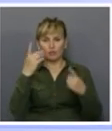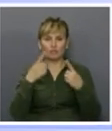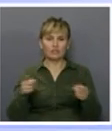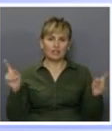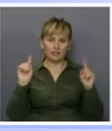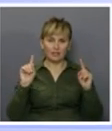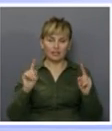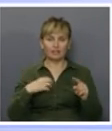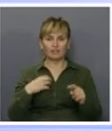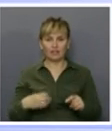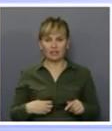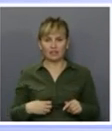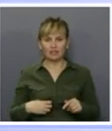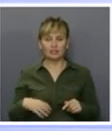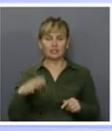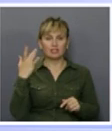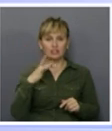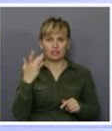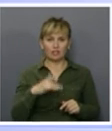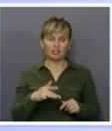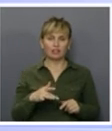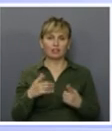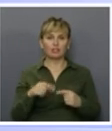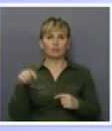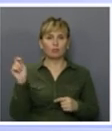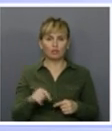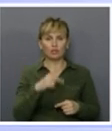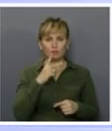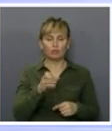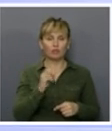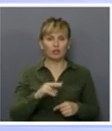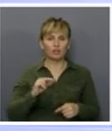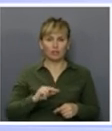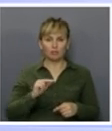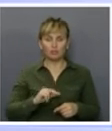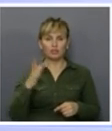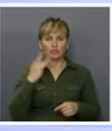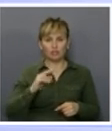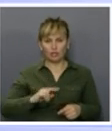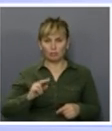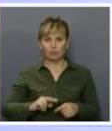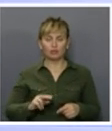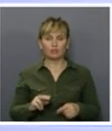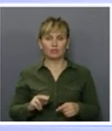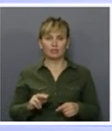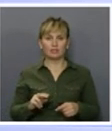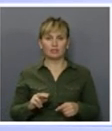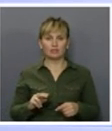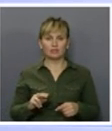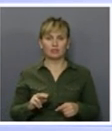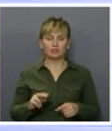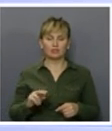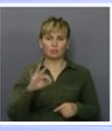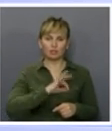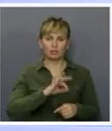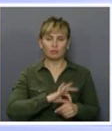в Францию, в США, где они приезжают, смотрят, как на фермах, допустим, в США работают, приезжают сюда,